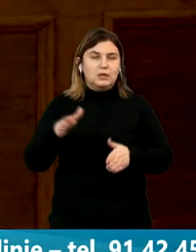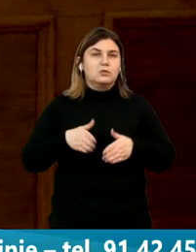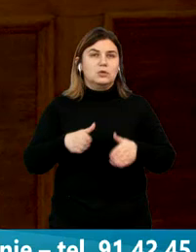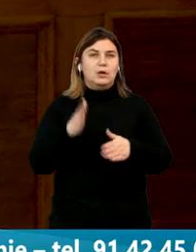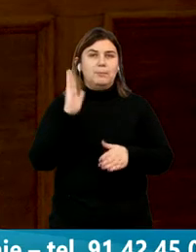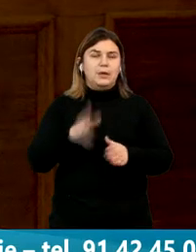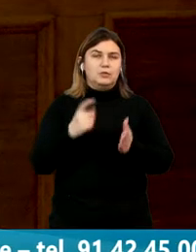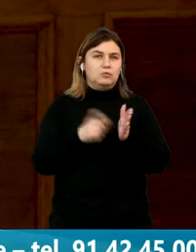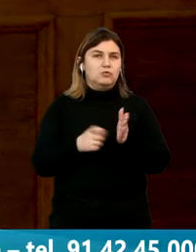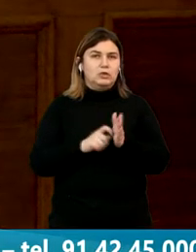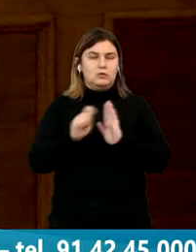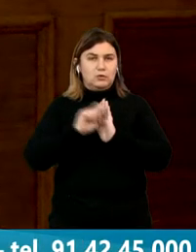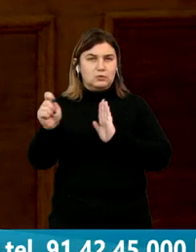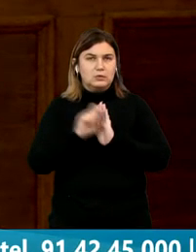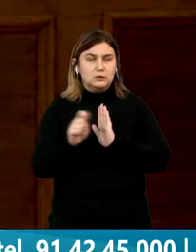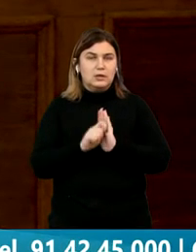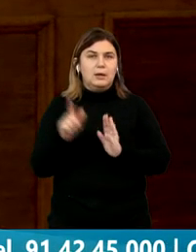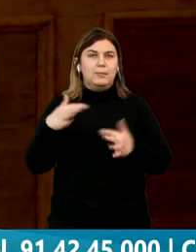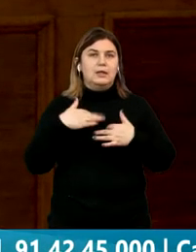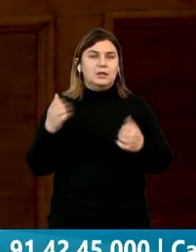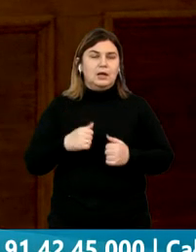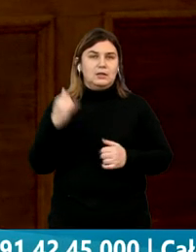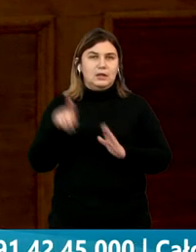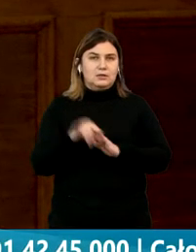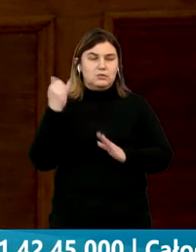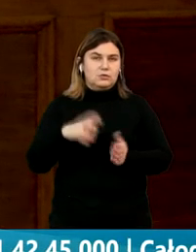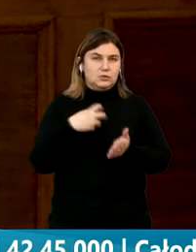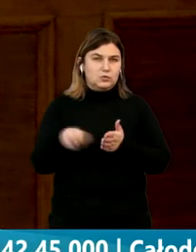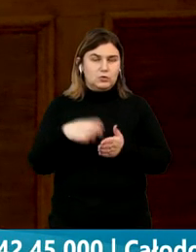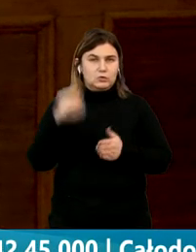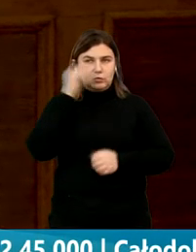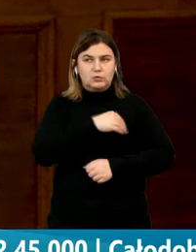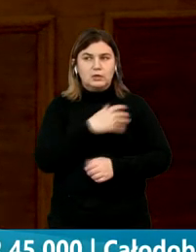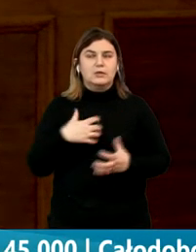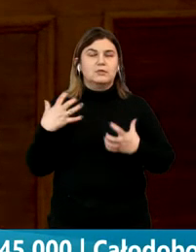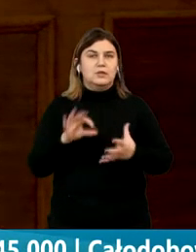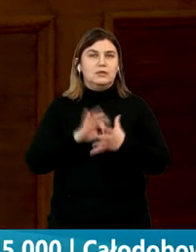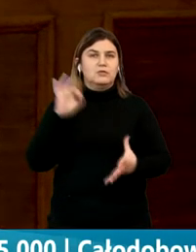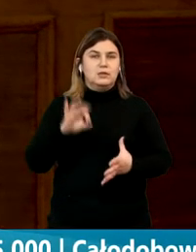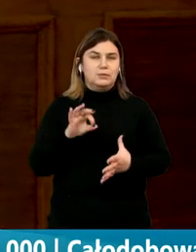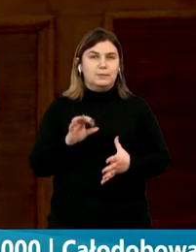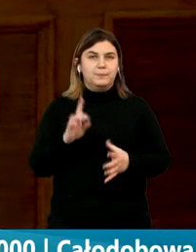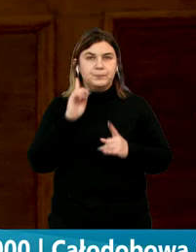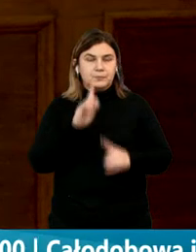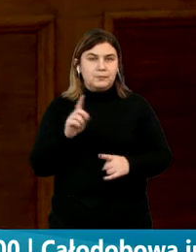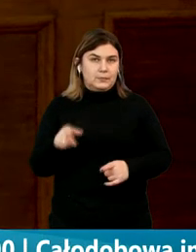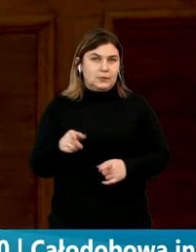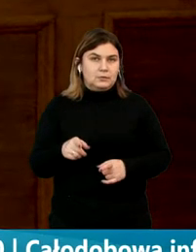bardzo uczęszczana, to będzie to tragedia dla dzieci idących do szkoły. Chcę Panią zapewnić, że właśnie między innymi